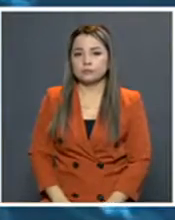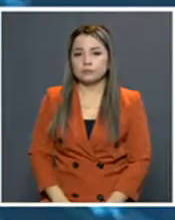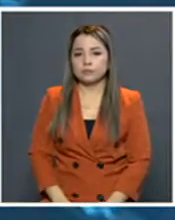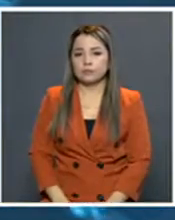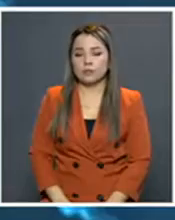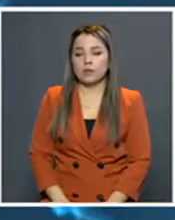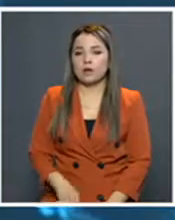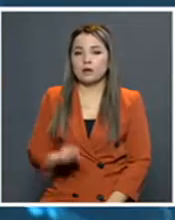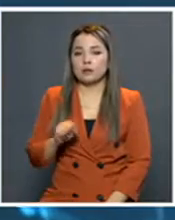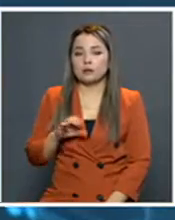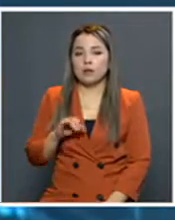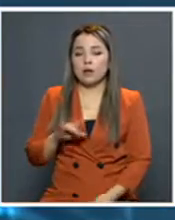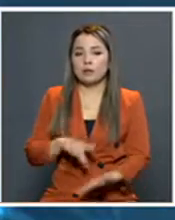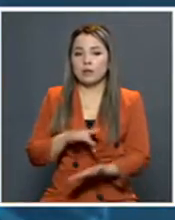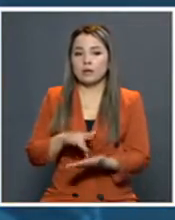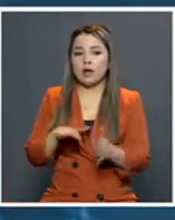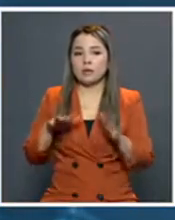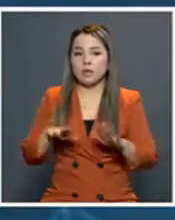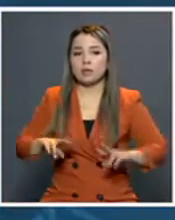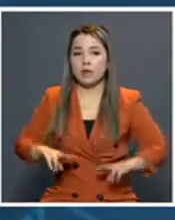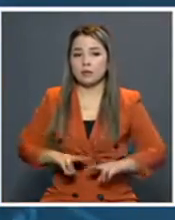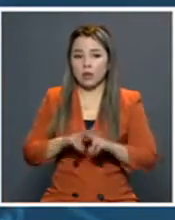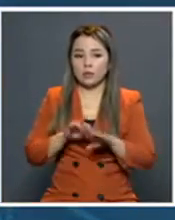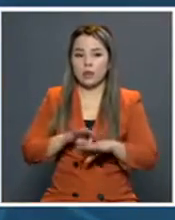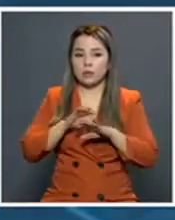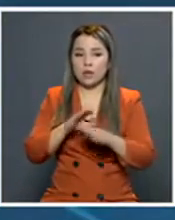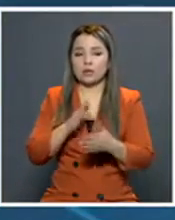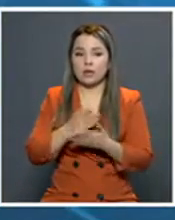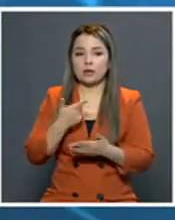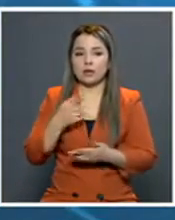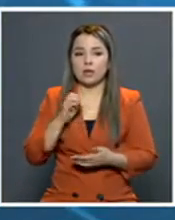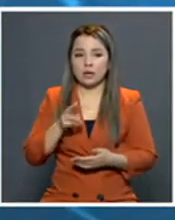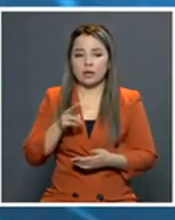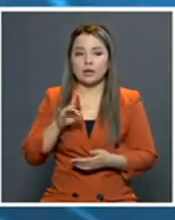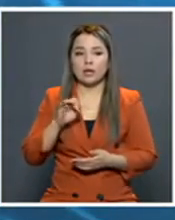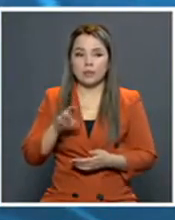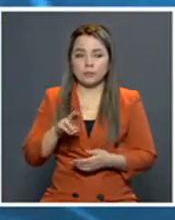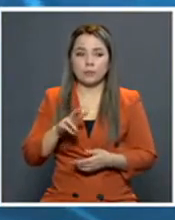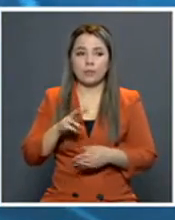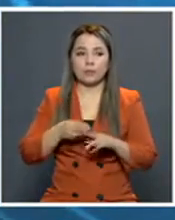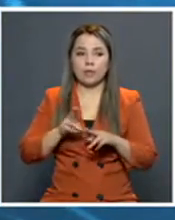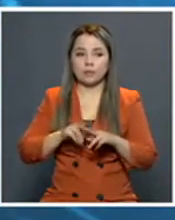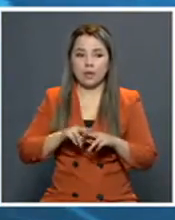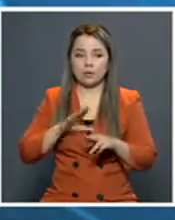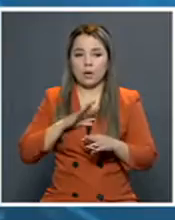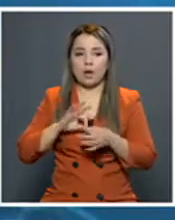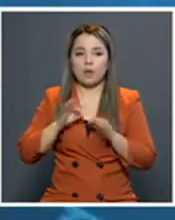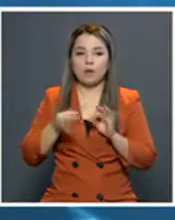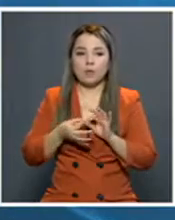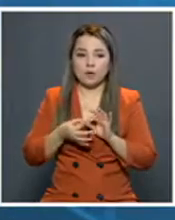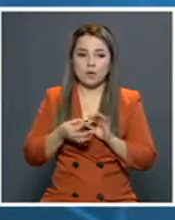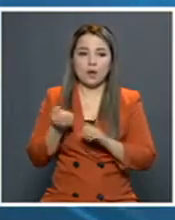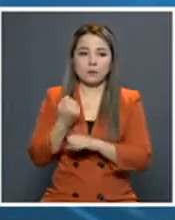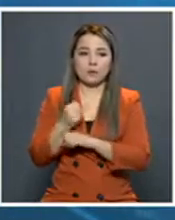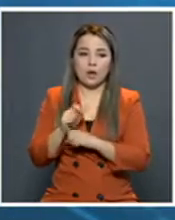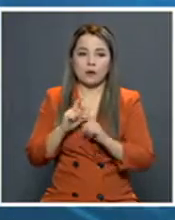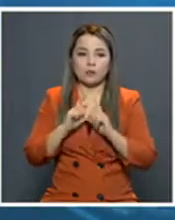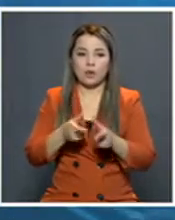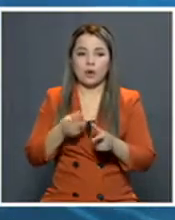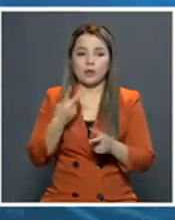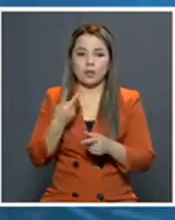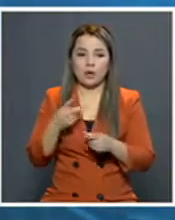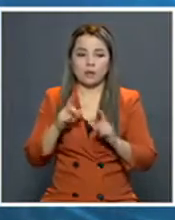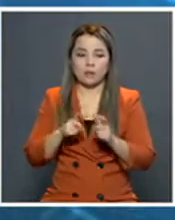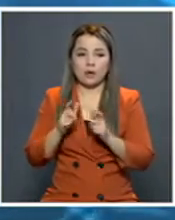Елордада өткен әлем чемпионатында біздің грек-рим күресі шеберлері олимпиадаға 2 жолдама ұтып алған еді. Қазір білекті